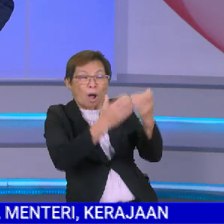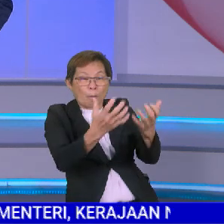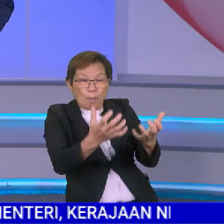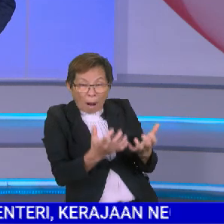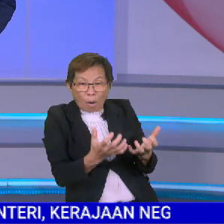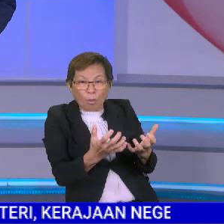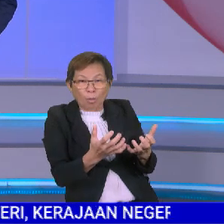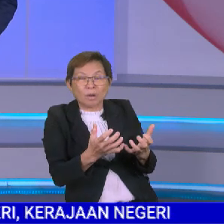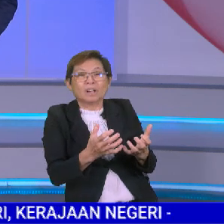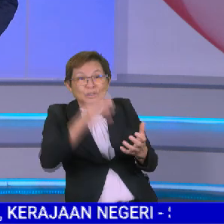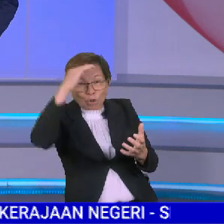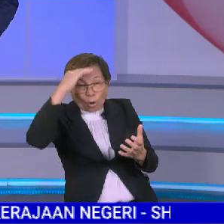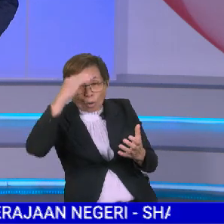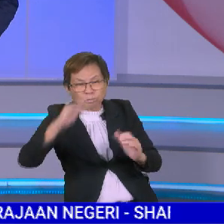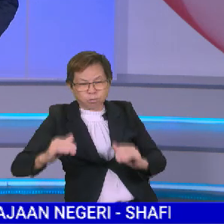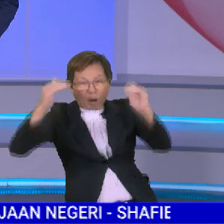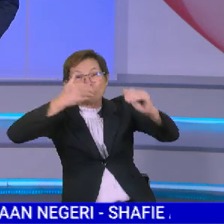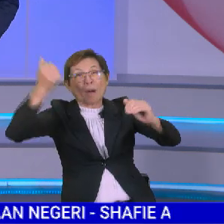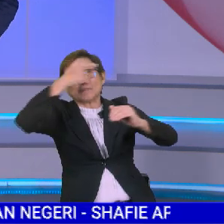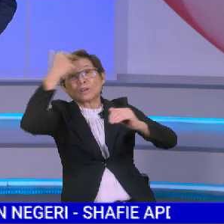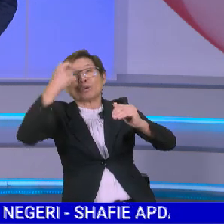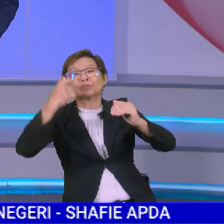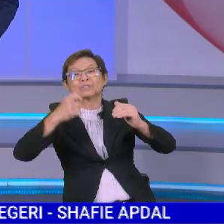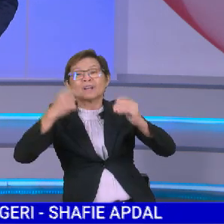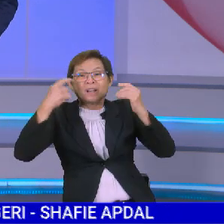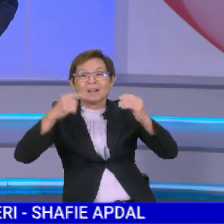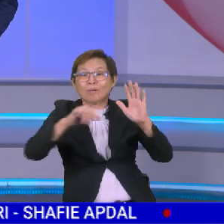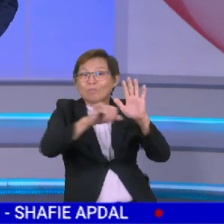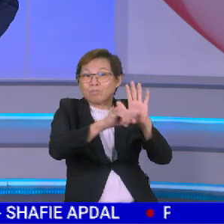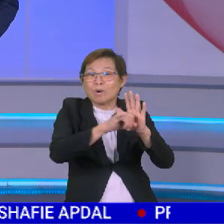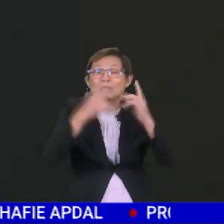JDT ke tahap lebih baik berdasarkan reputasi cemerlang tahun lalu.